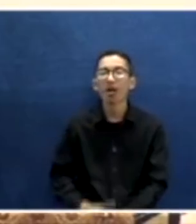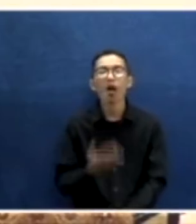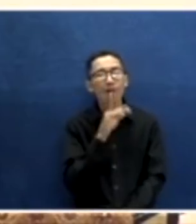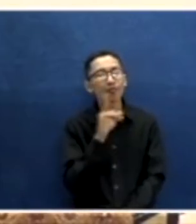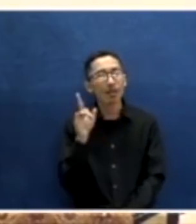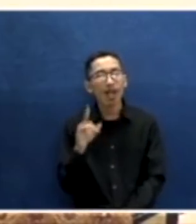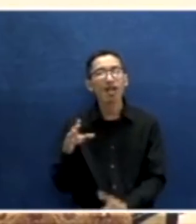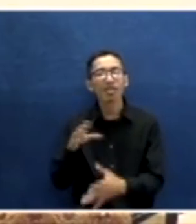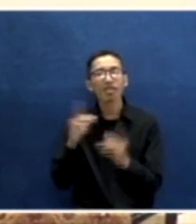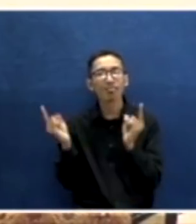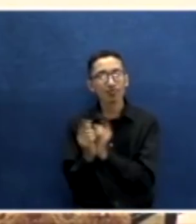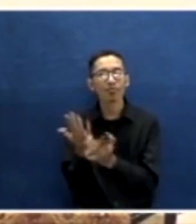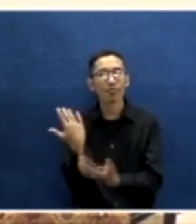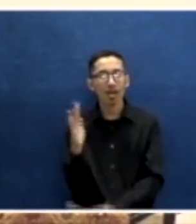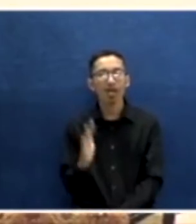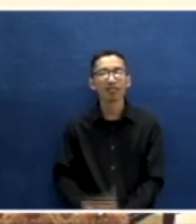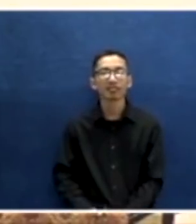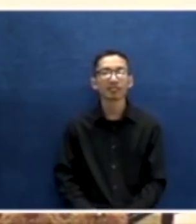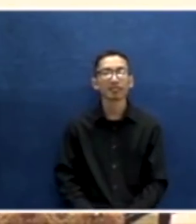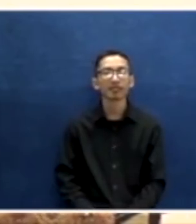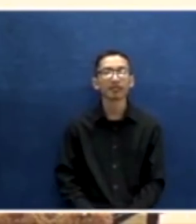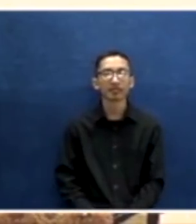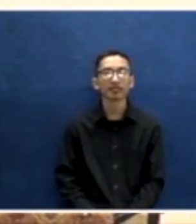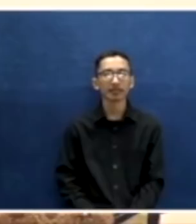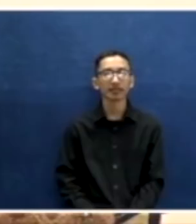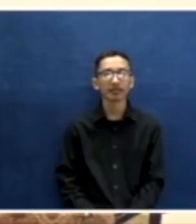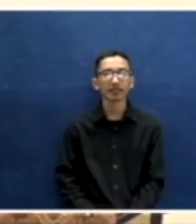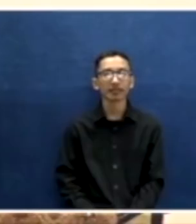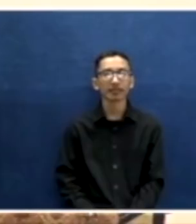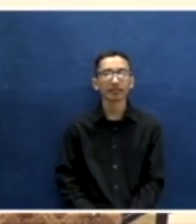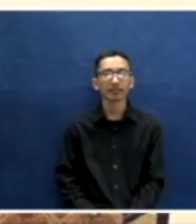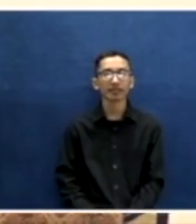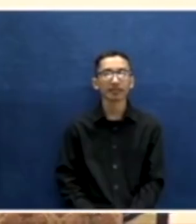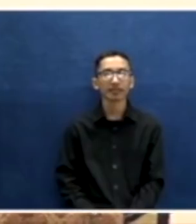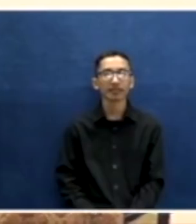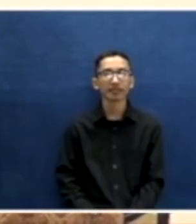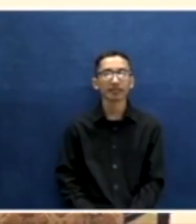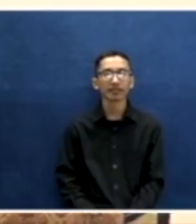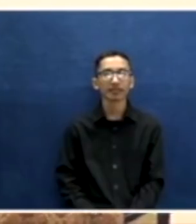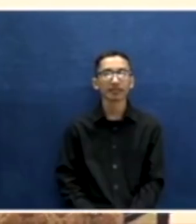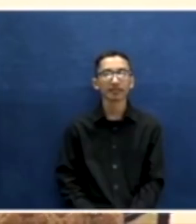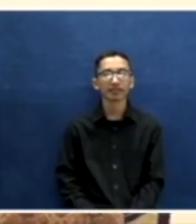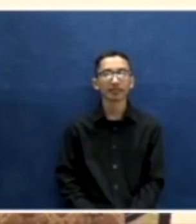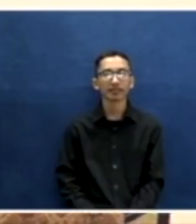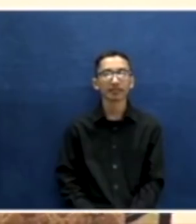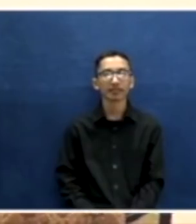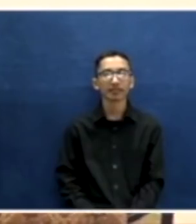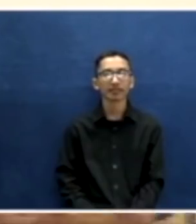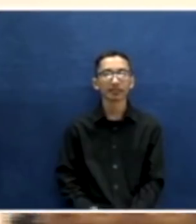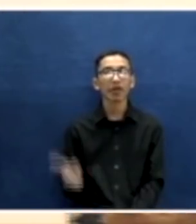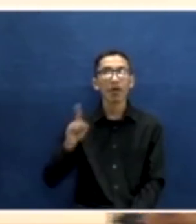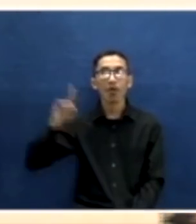nemu semoga yang nemu itu tidak menyesal mengambil barang itu itu kalau kita ketika menganggap satu barang yang hilang tapi Allah kalau